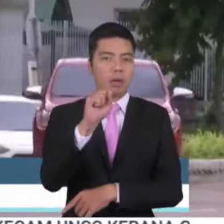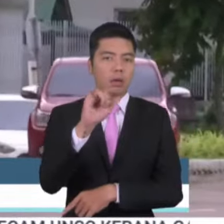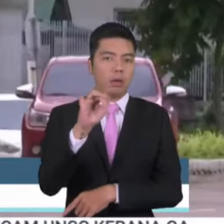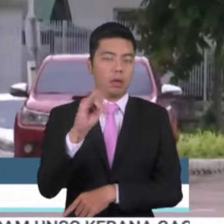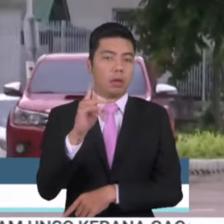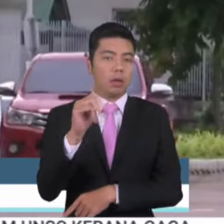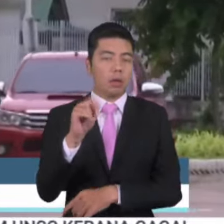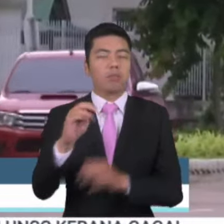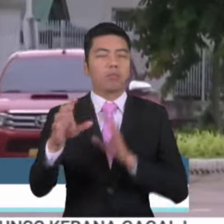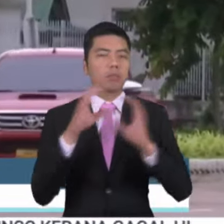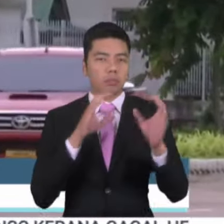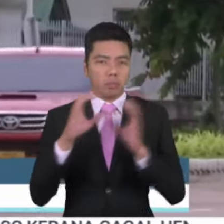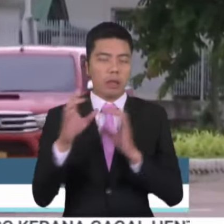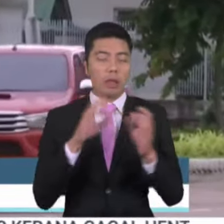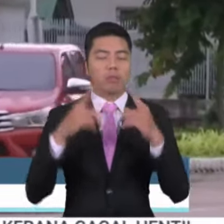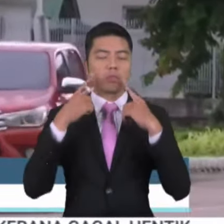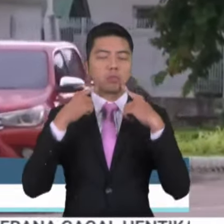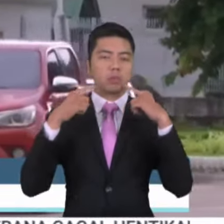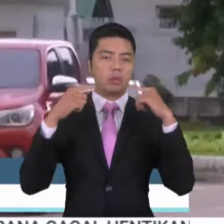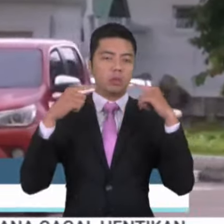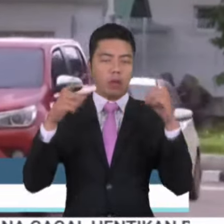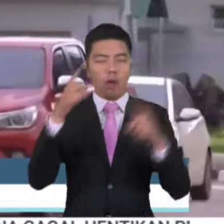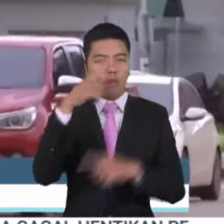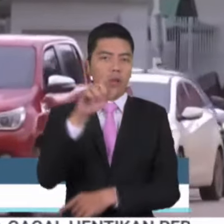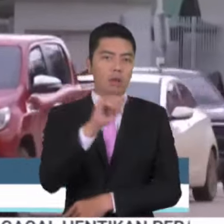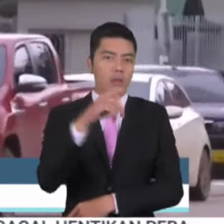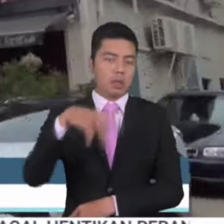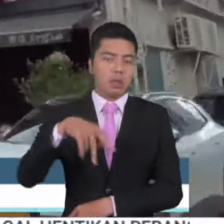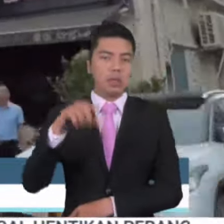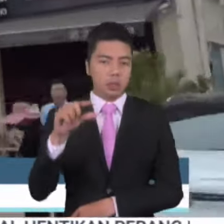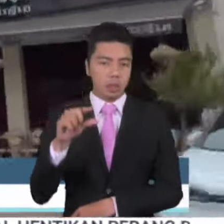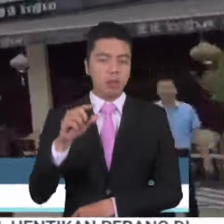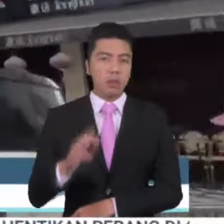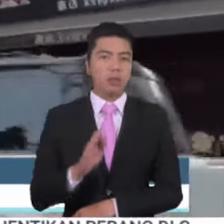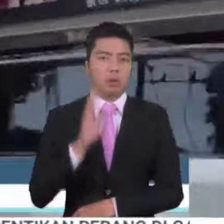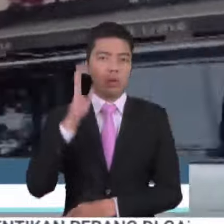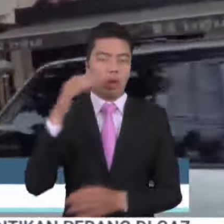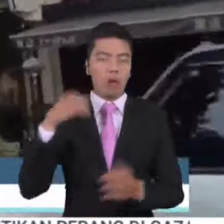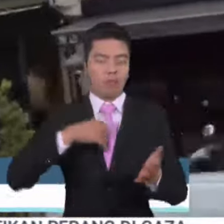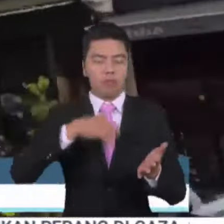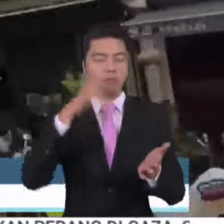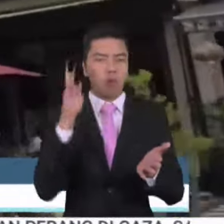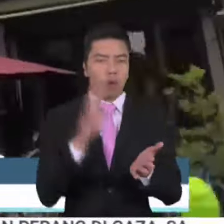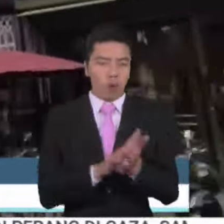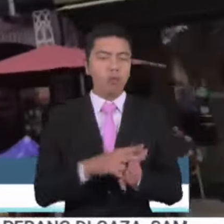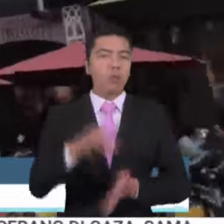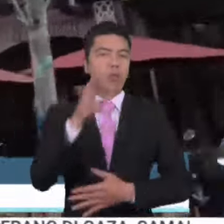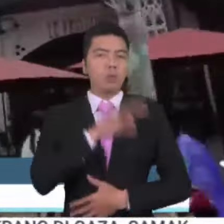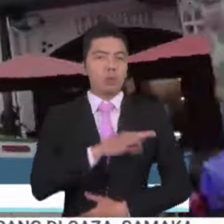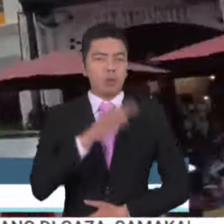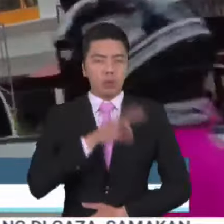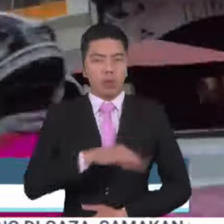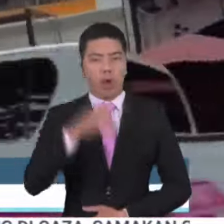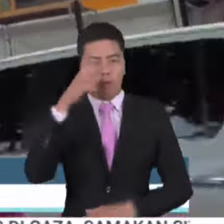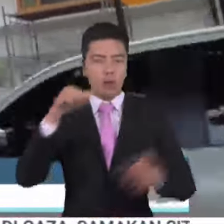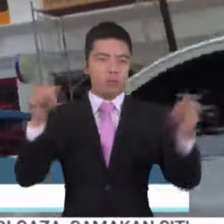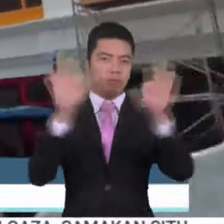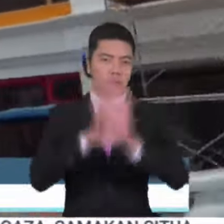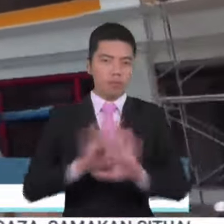Ahmaluddin berkata, kejayaan memacu APG pastinya akan mencipta limpahan manfaat kepada rantau